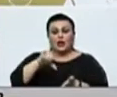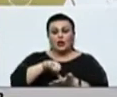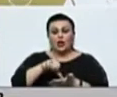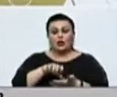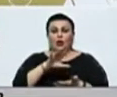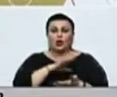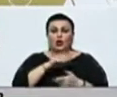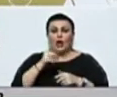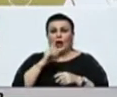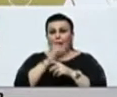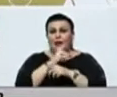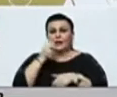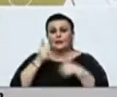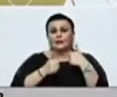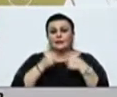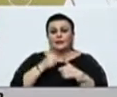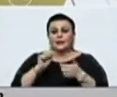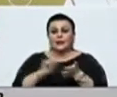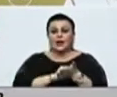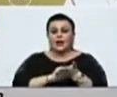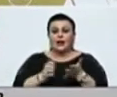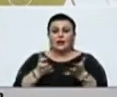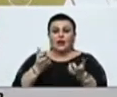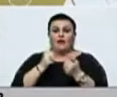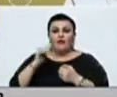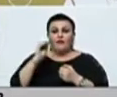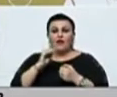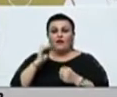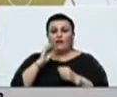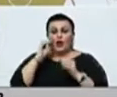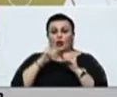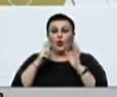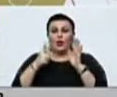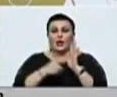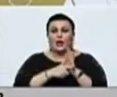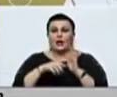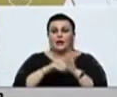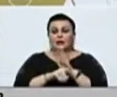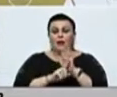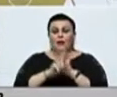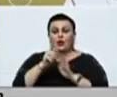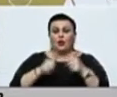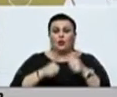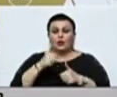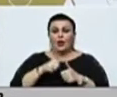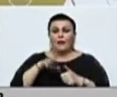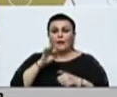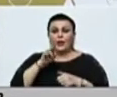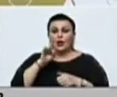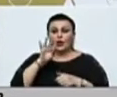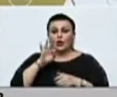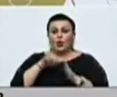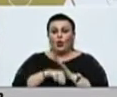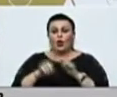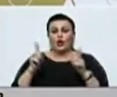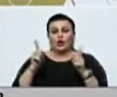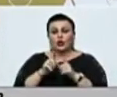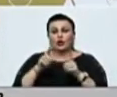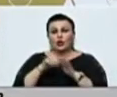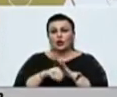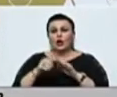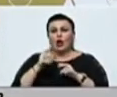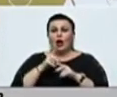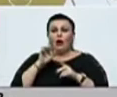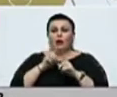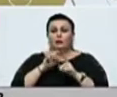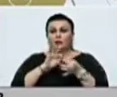ilk müsabiqəyə sənədlərin qəbulu fevralın 17-sindən etibarən başlanılır. Müsabiqədə mikro, kiçik və orta sahibkarlıq subyektinə aid